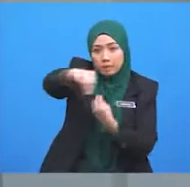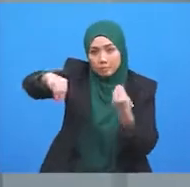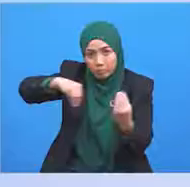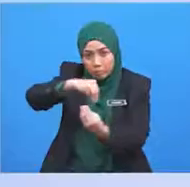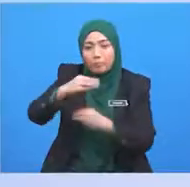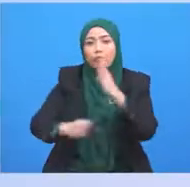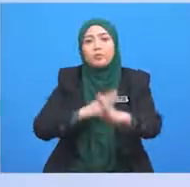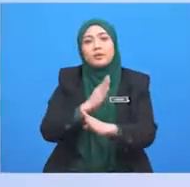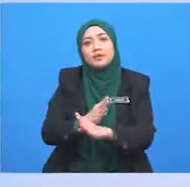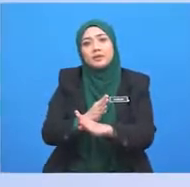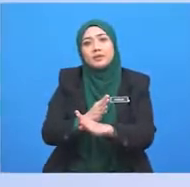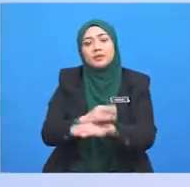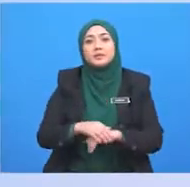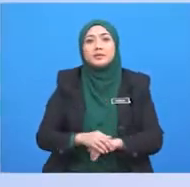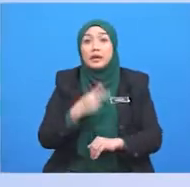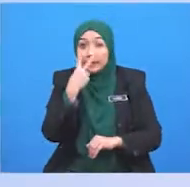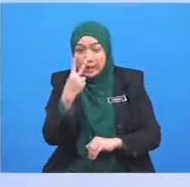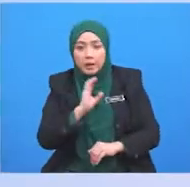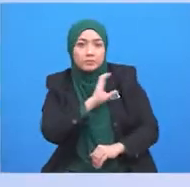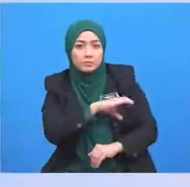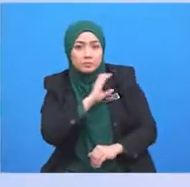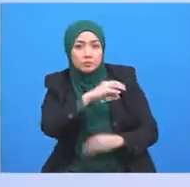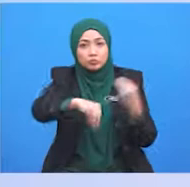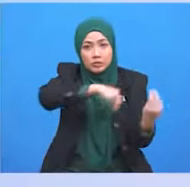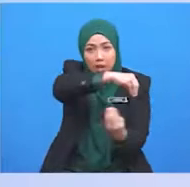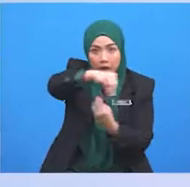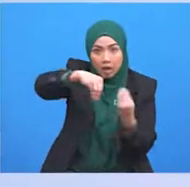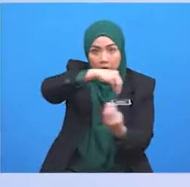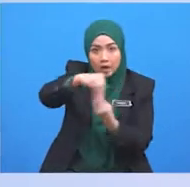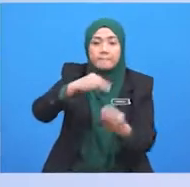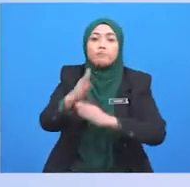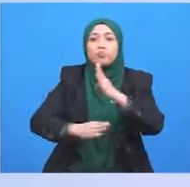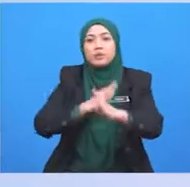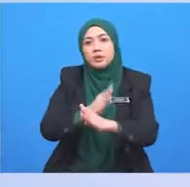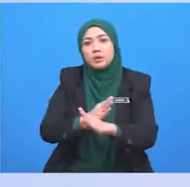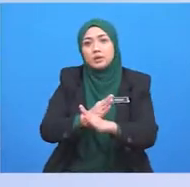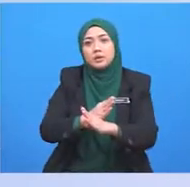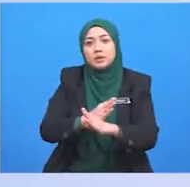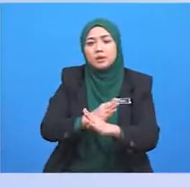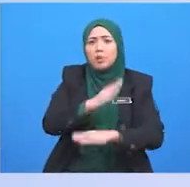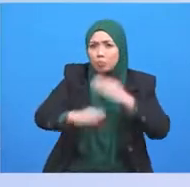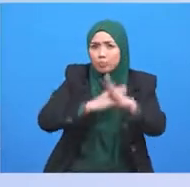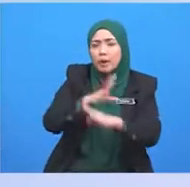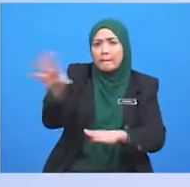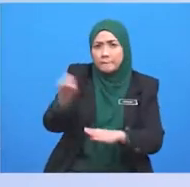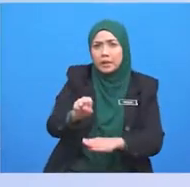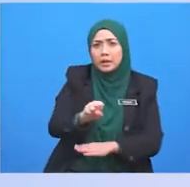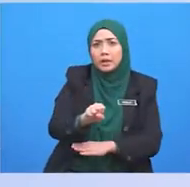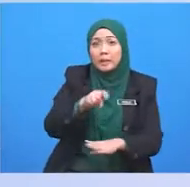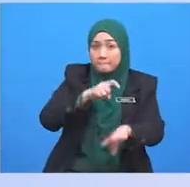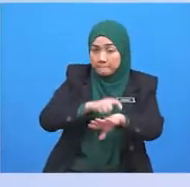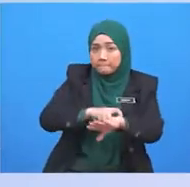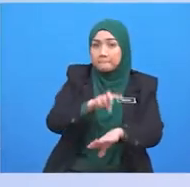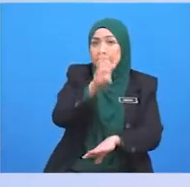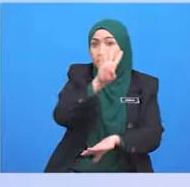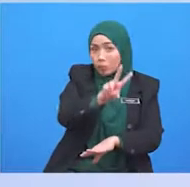Kita lihat dulu ciri-ciri putaran bumi. Pertama, bumi mengambil masa selama 24